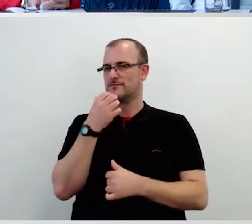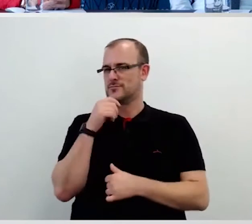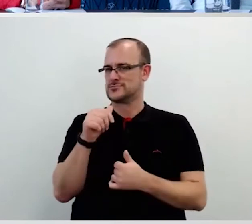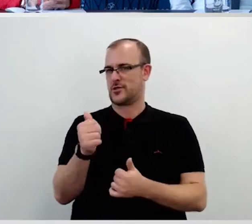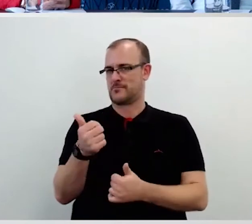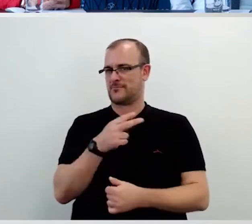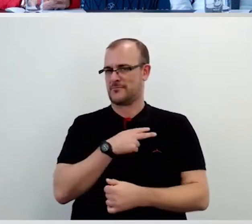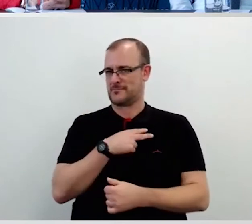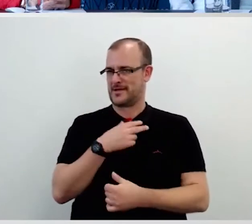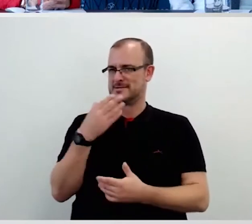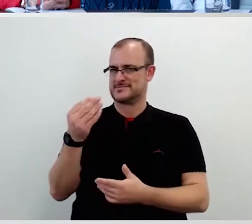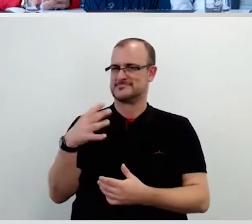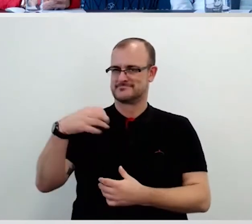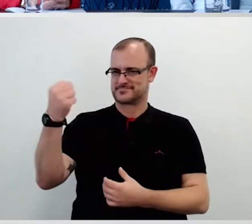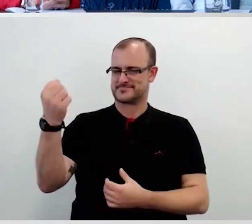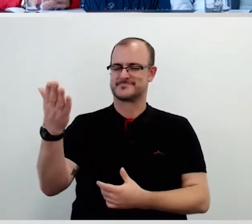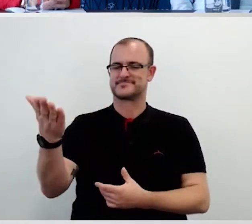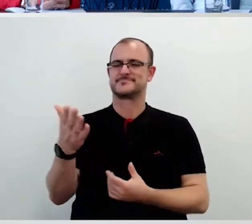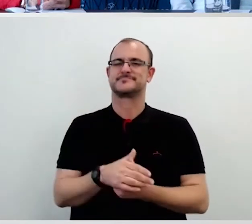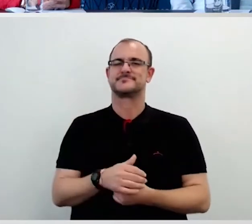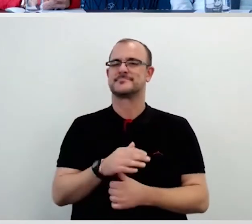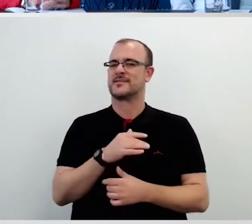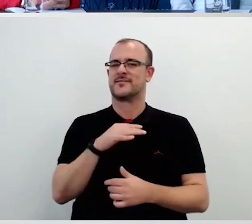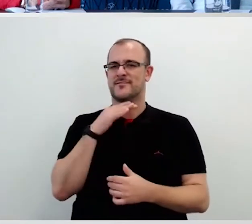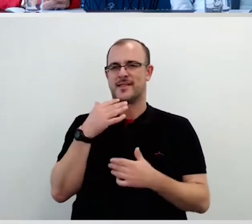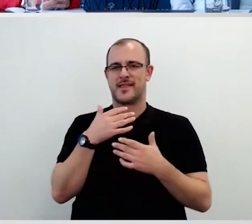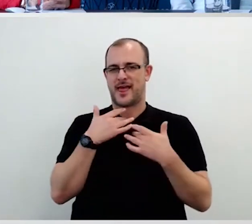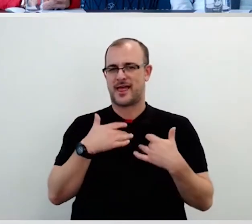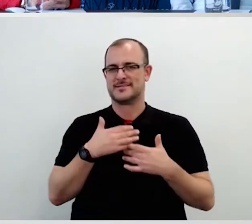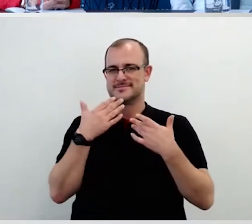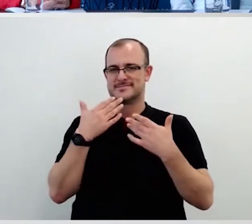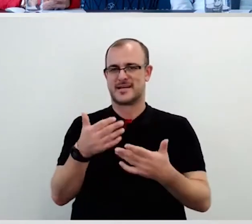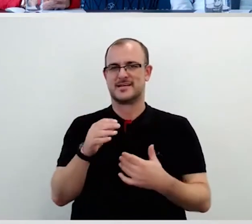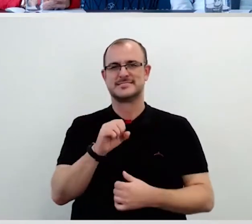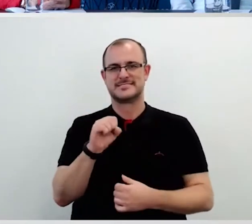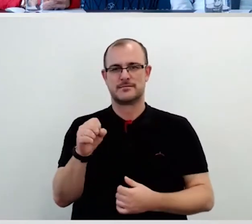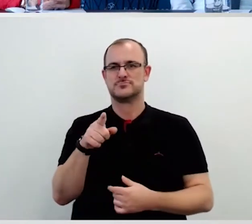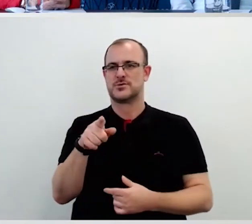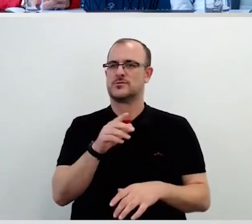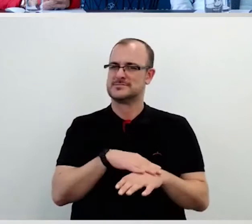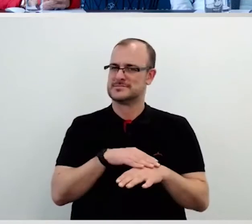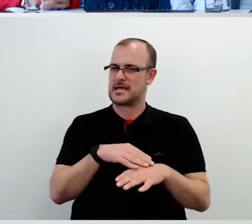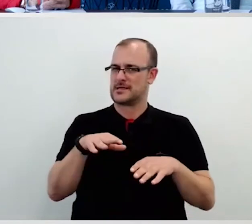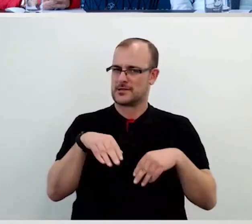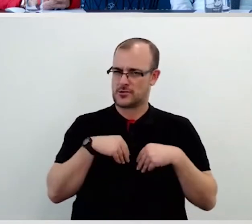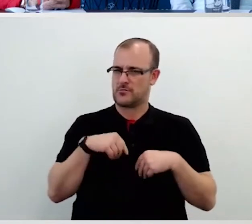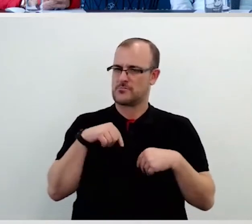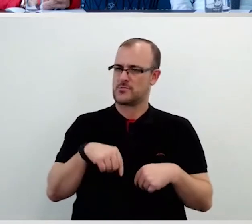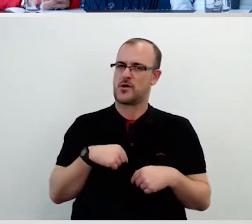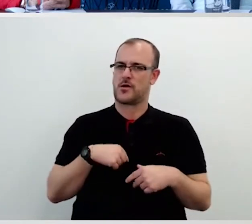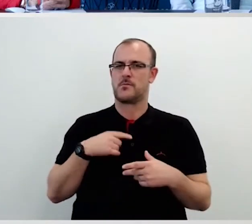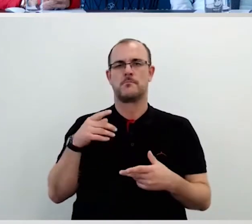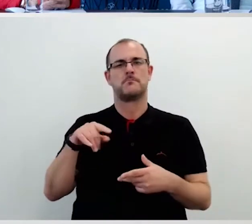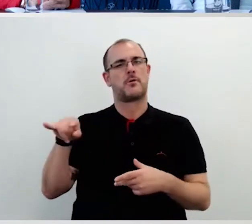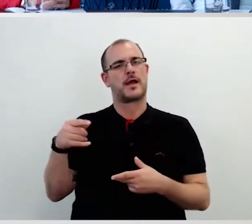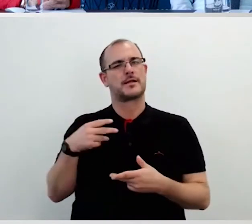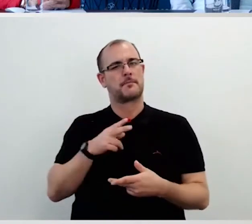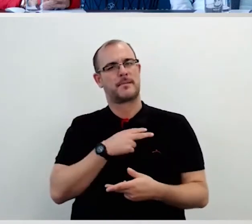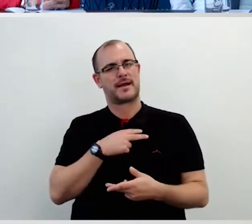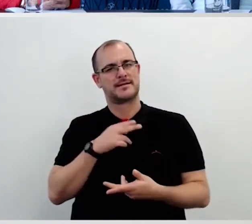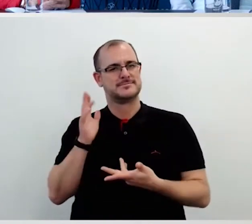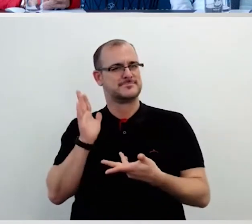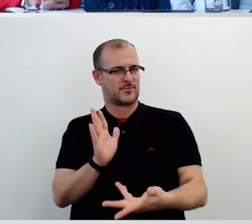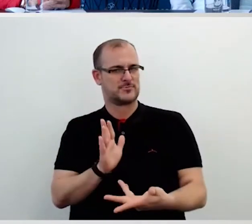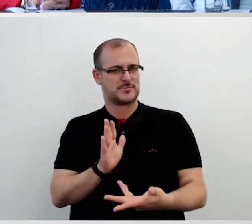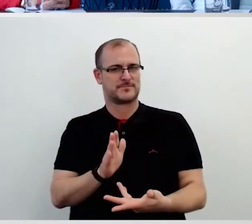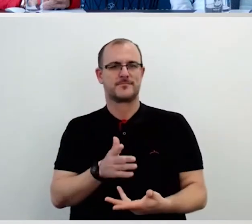Stelle nochmal zum Gewinn des Preises. Vielen herzlichen Dank, Frau Sinemus, dass Sie sich auch die Zeit genommen haben, uns die Projekte, die Preisträger